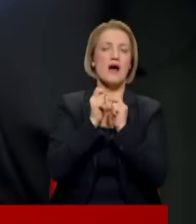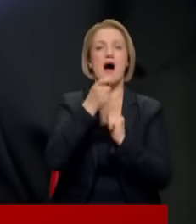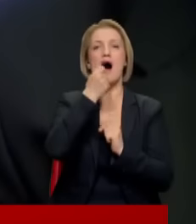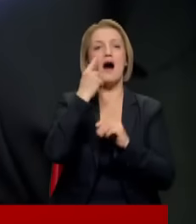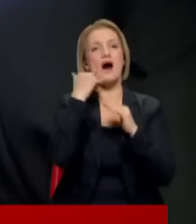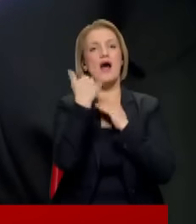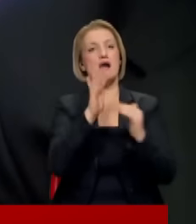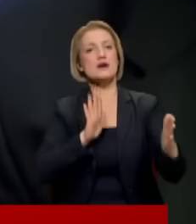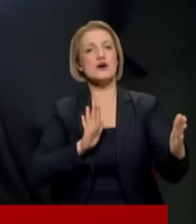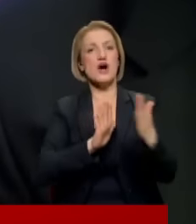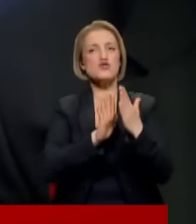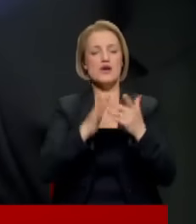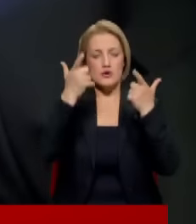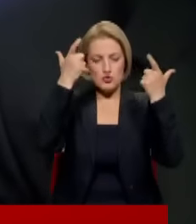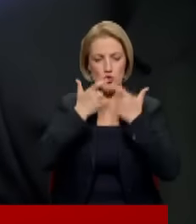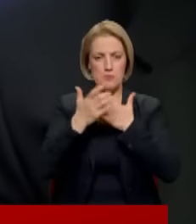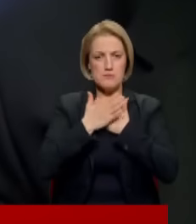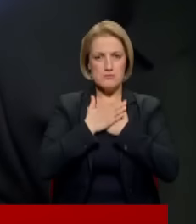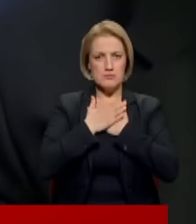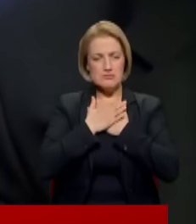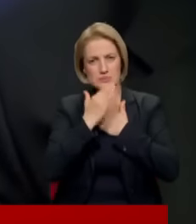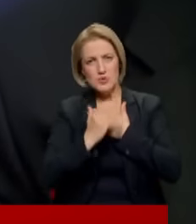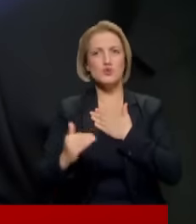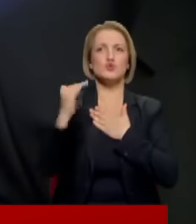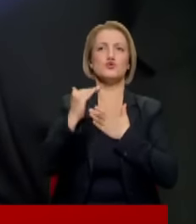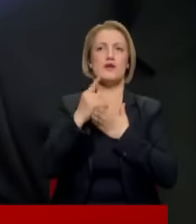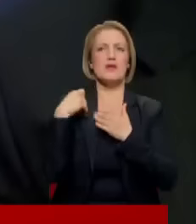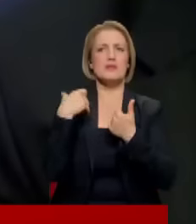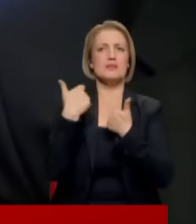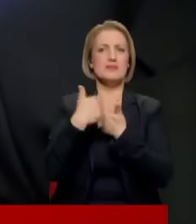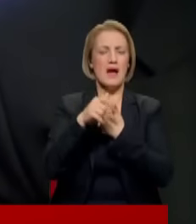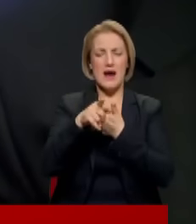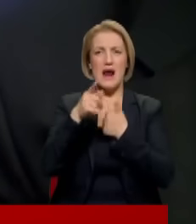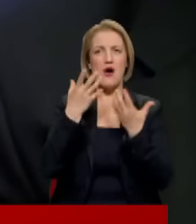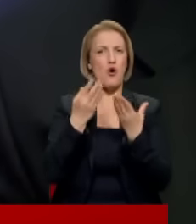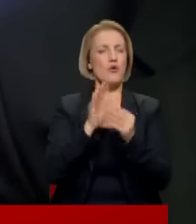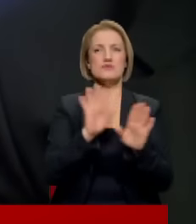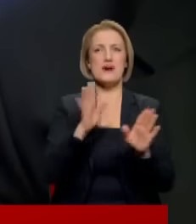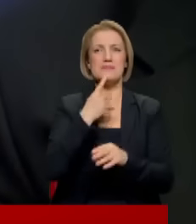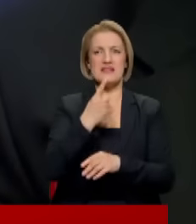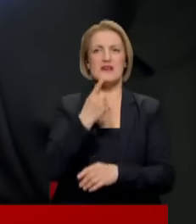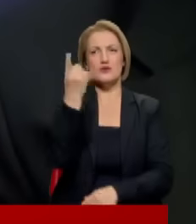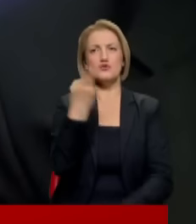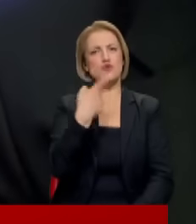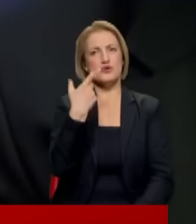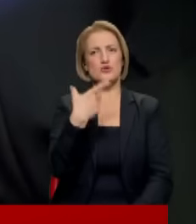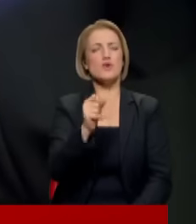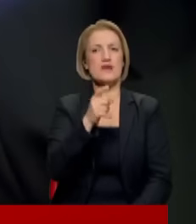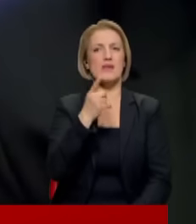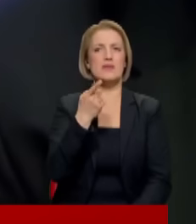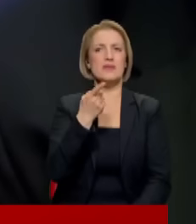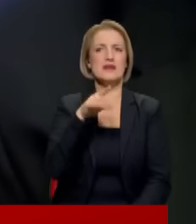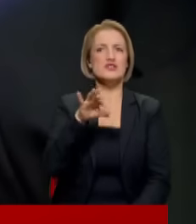Ankara halkına karşı sorumluluğumuz bir kat artmıştır bir daha aday olmayacağım dedim ama % 190 oy alacakmış